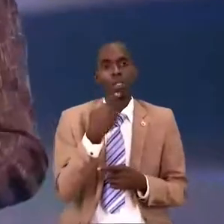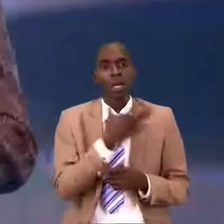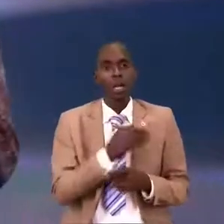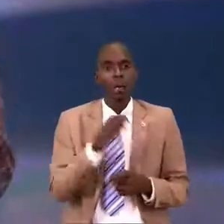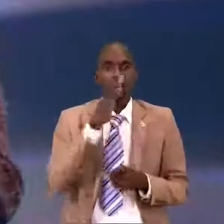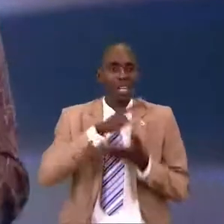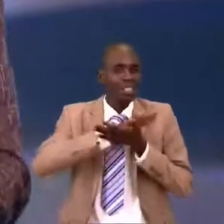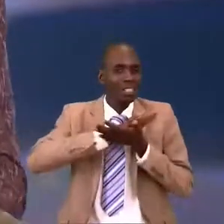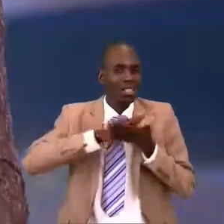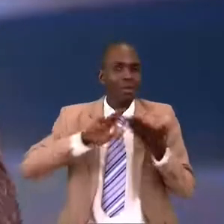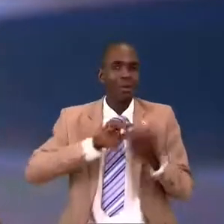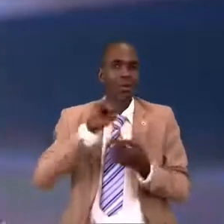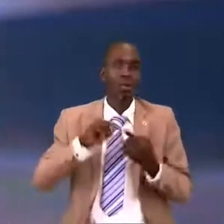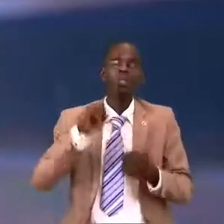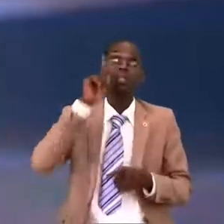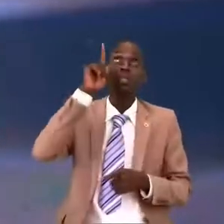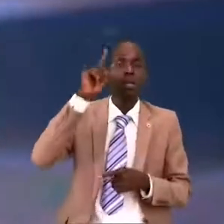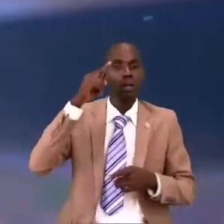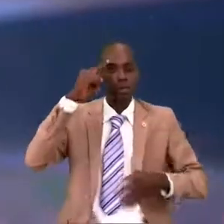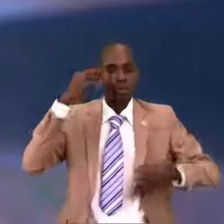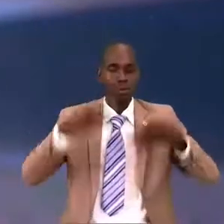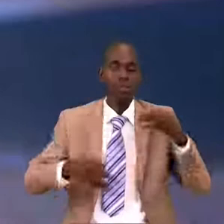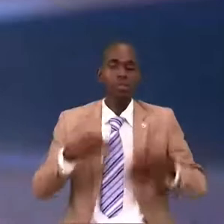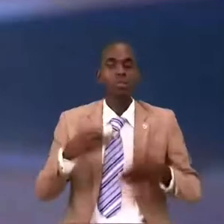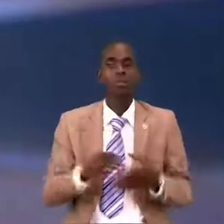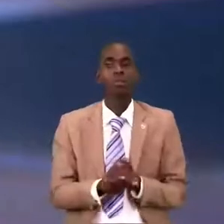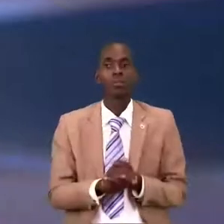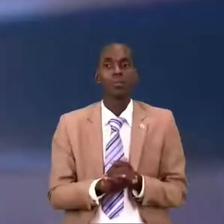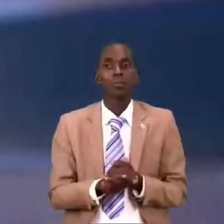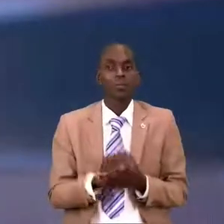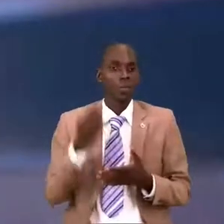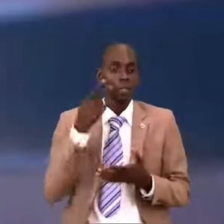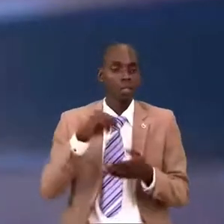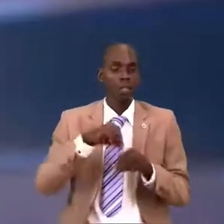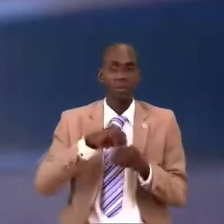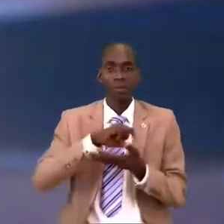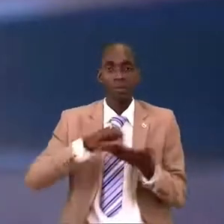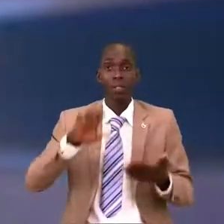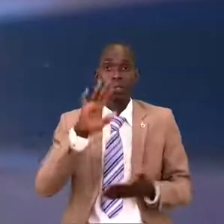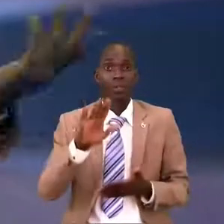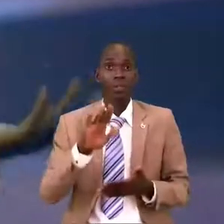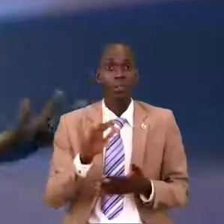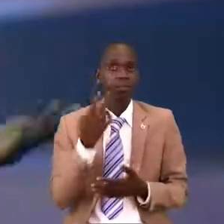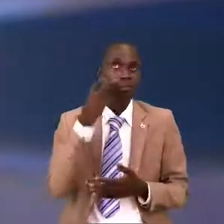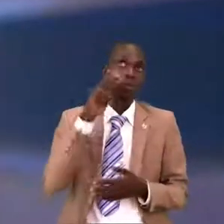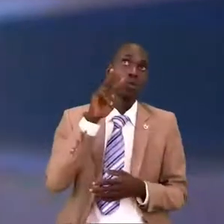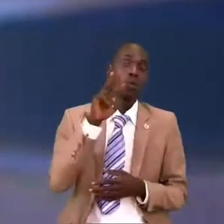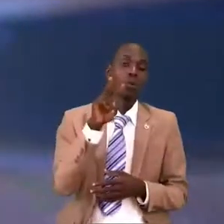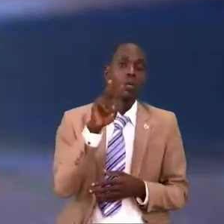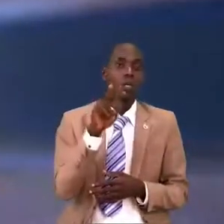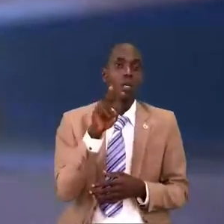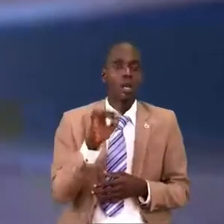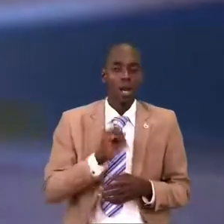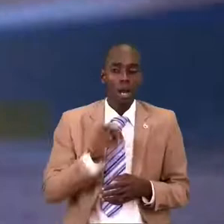Verset 7, il dit, voici, je suis né dans l'iniquité. L'iniquité était